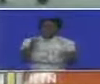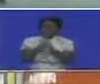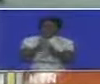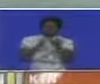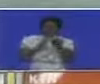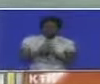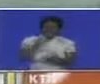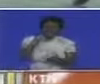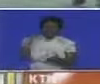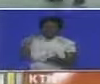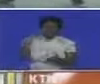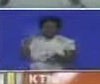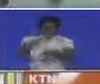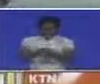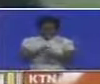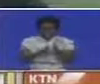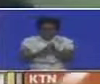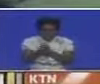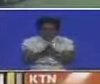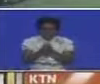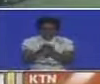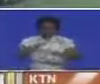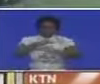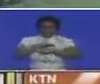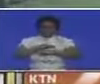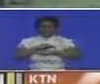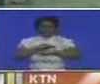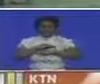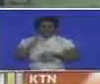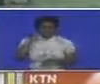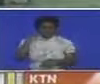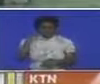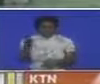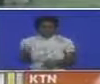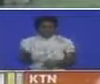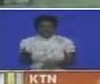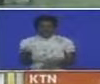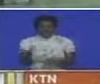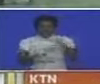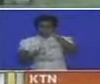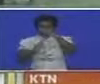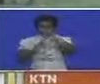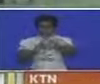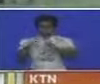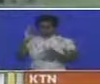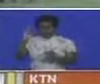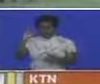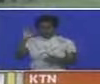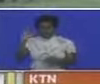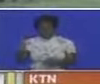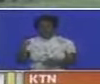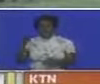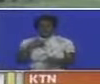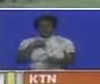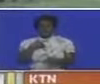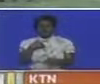ya Nakuru imepata morali ya kutosha. Passionate fanbase in Nakuru. Top Fry Nakuru is a in itself is a